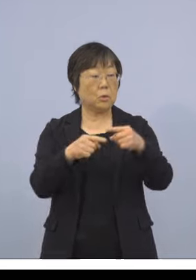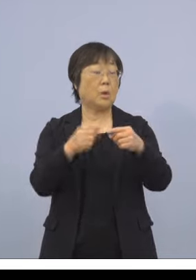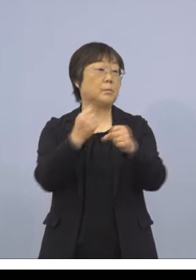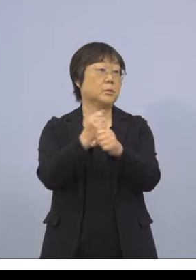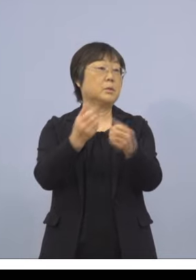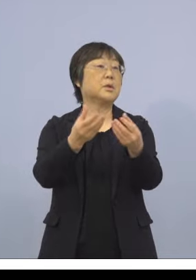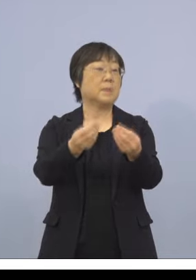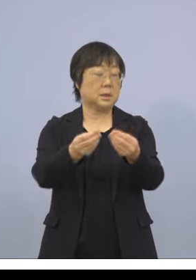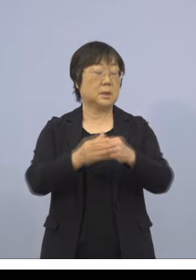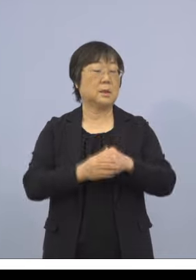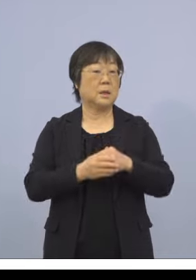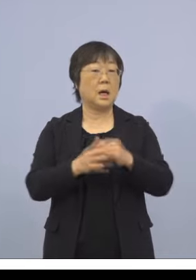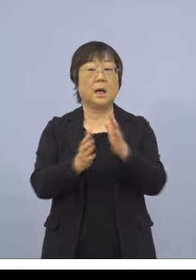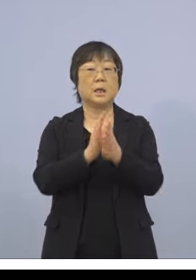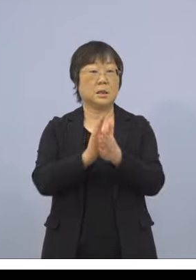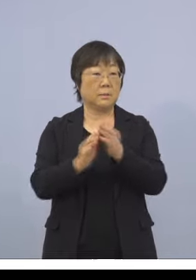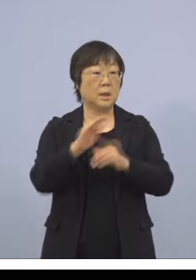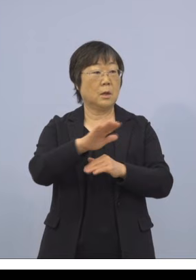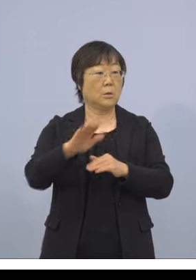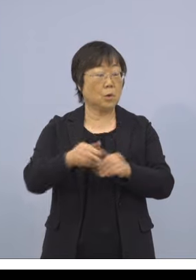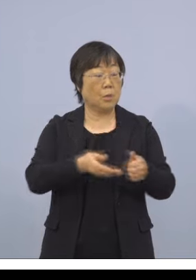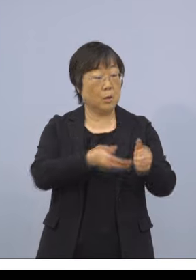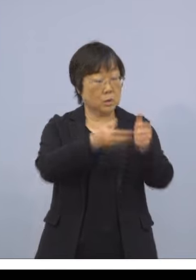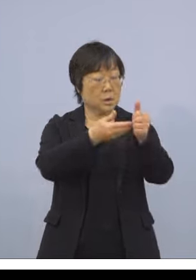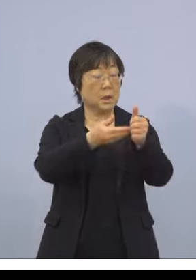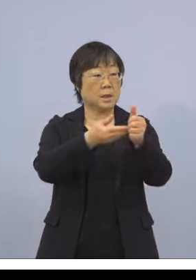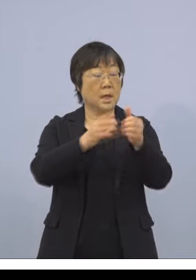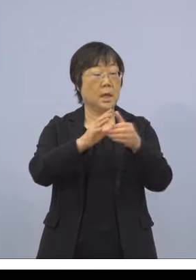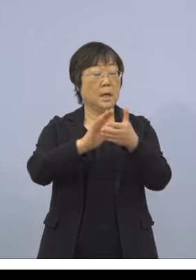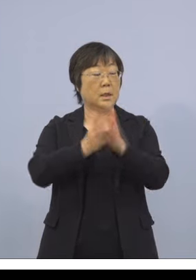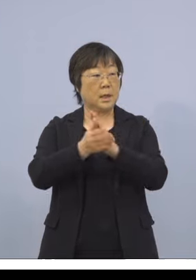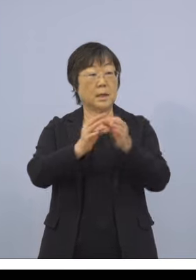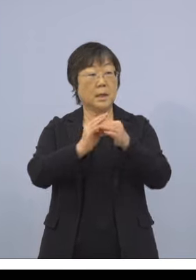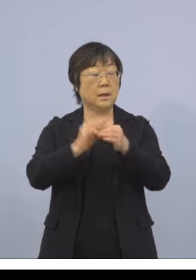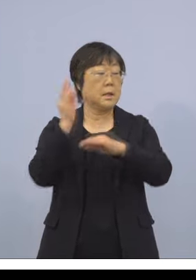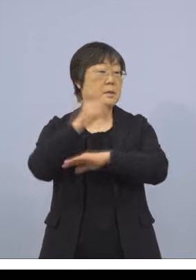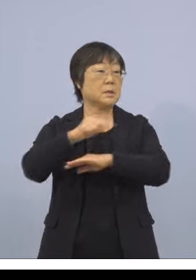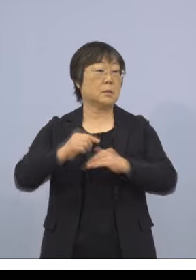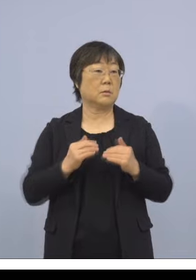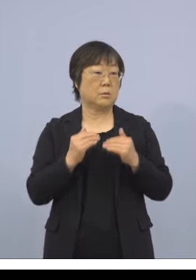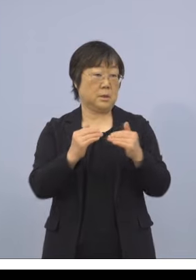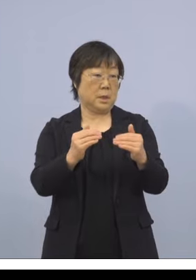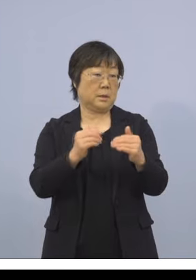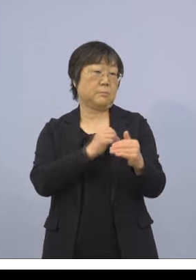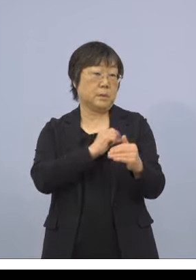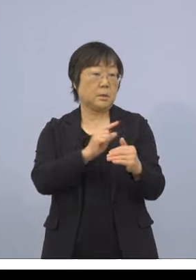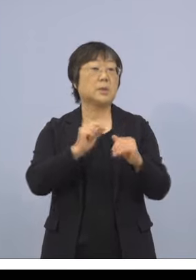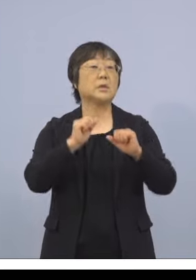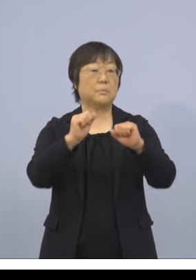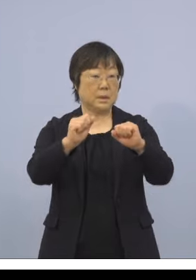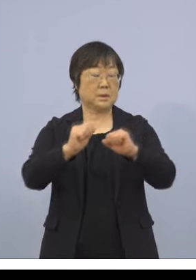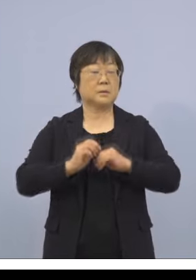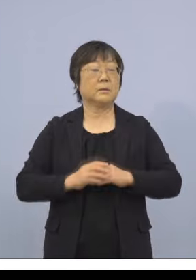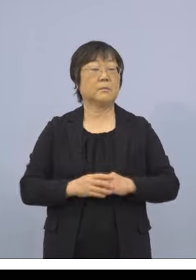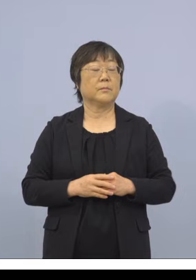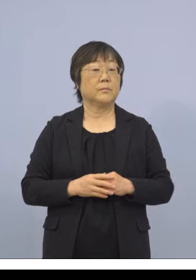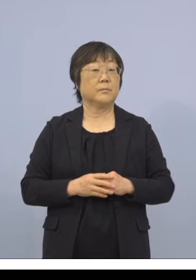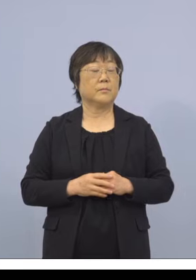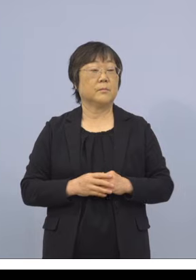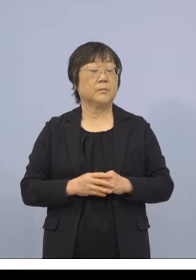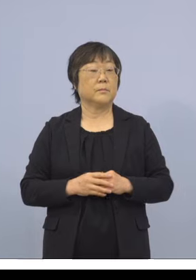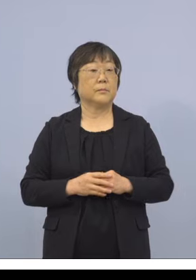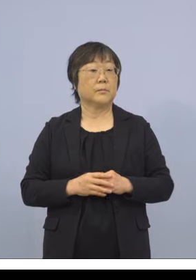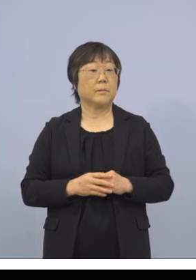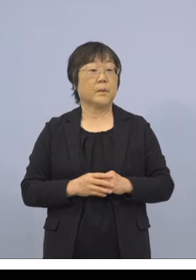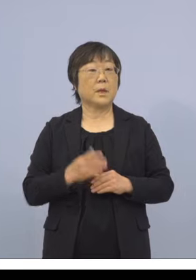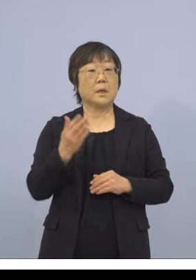が、改めて子ども子育て関連施策を積極展開をしていくということでございます。